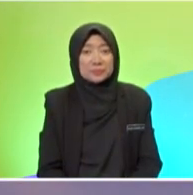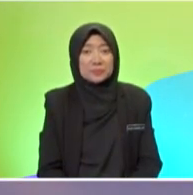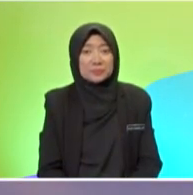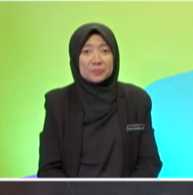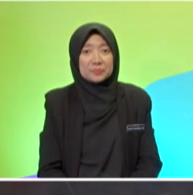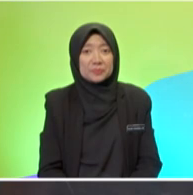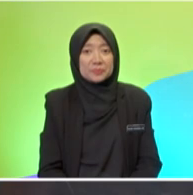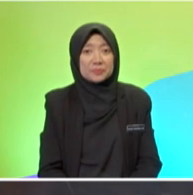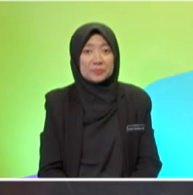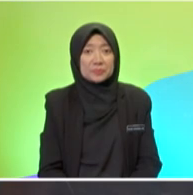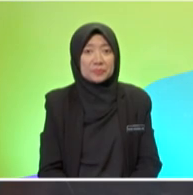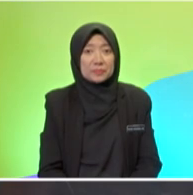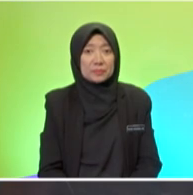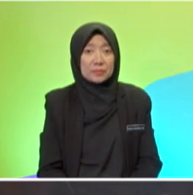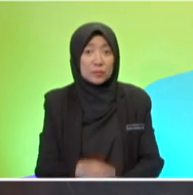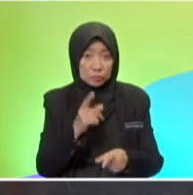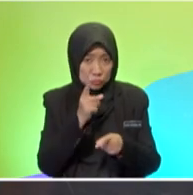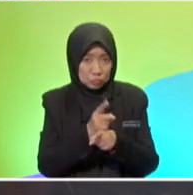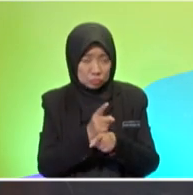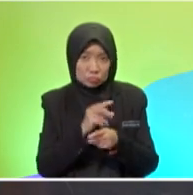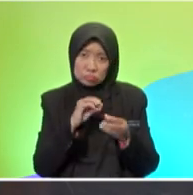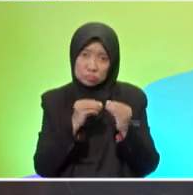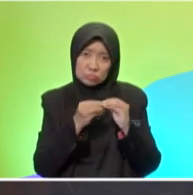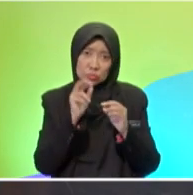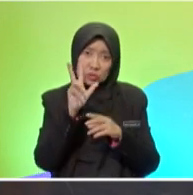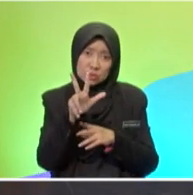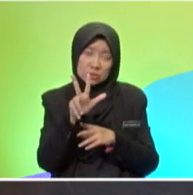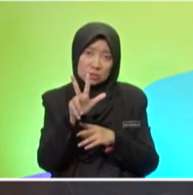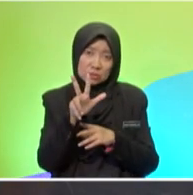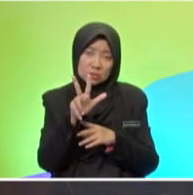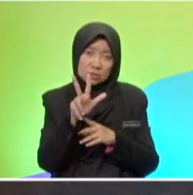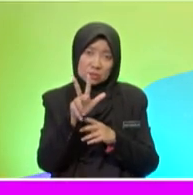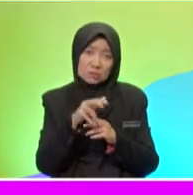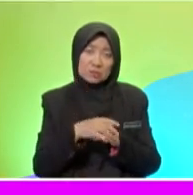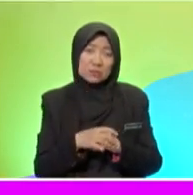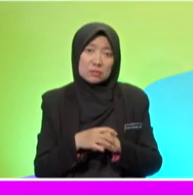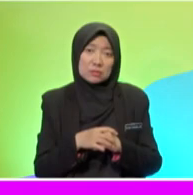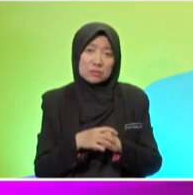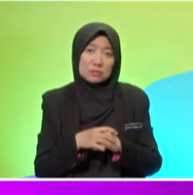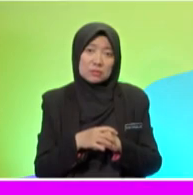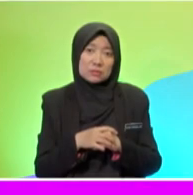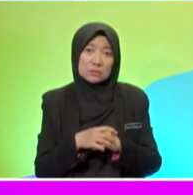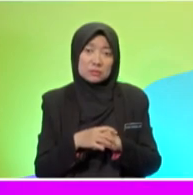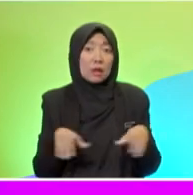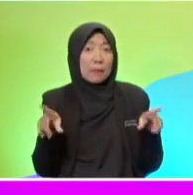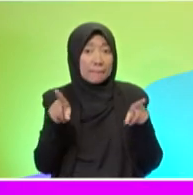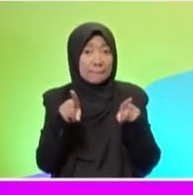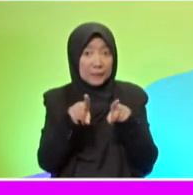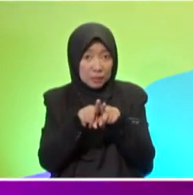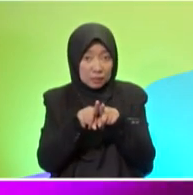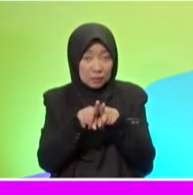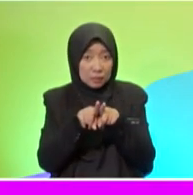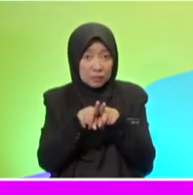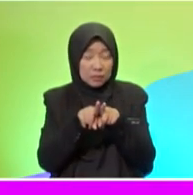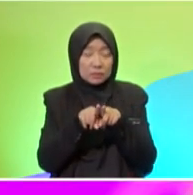Betul tak cikgu ni itik nombor tiga? Cuba cikgu tengok nombor tiga. Sama tak? Sama tak?